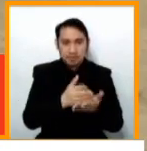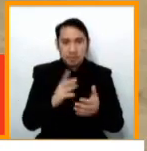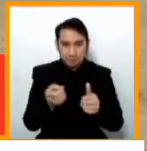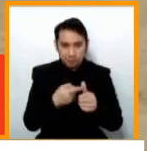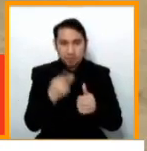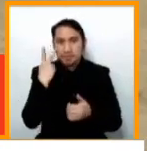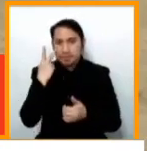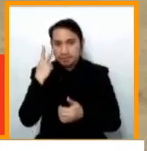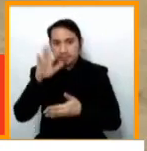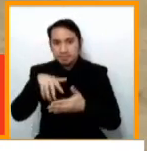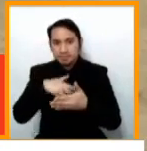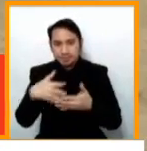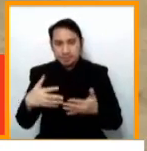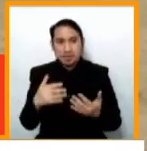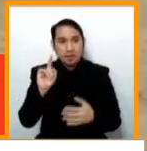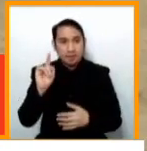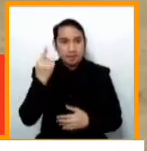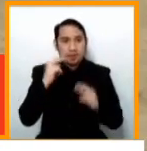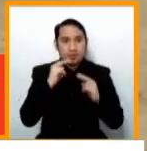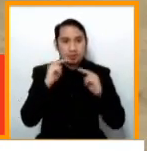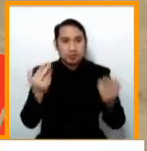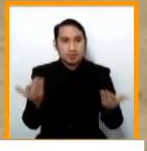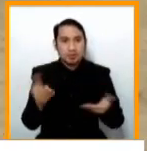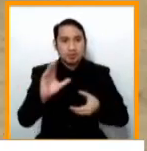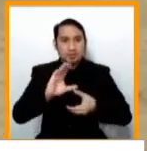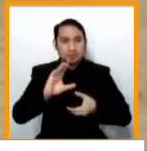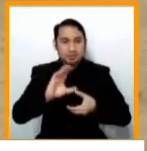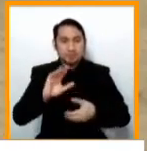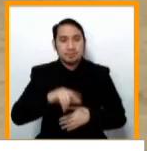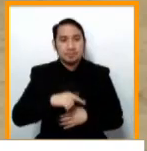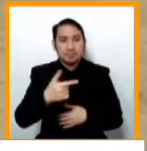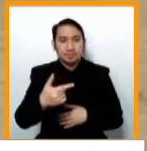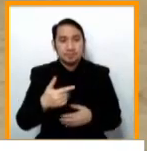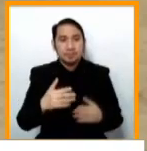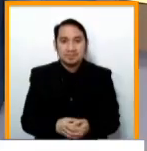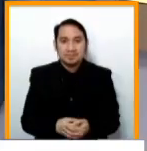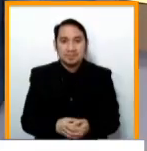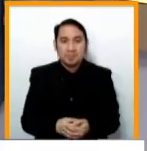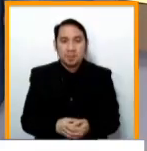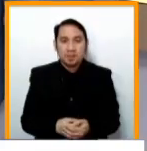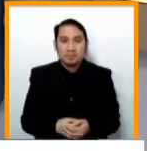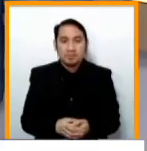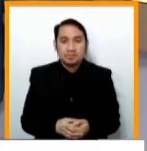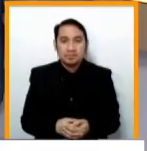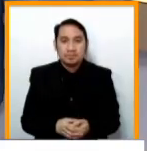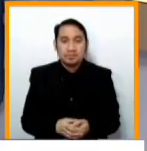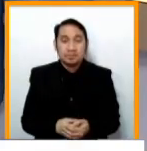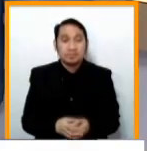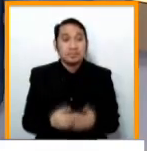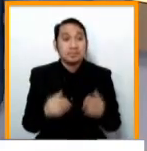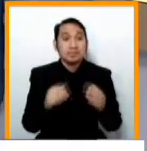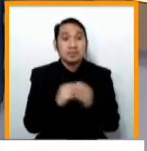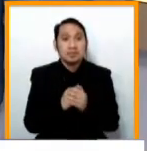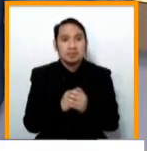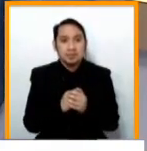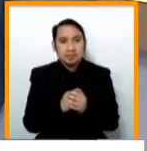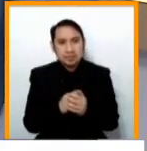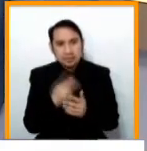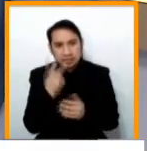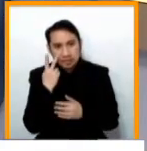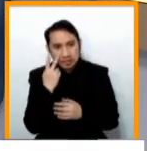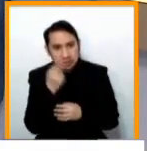Yan ang unang balita dito sa Caloocan. Ako po si Darlene Kay, Buong Puso para sa Pilipino. Parang walang pandemic ang